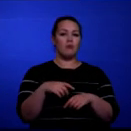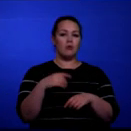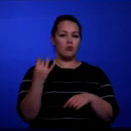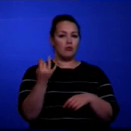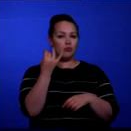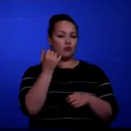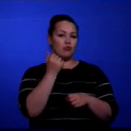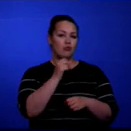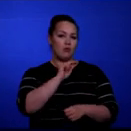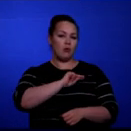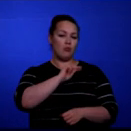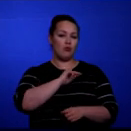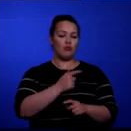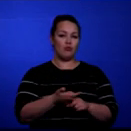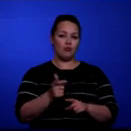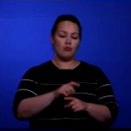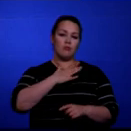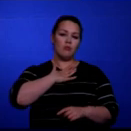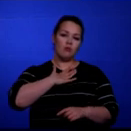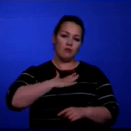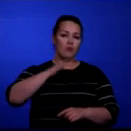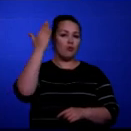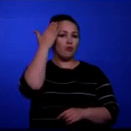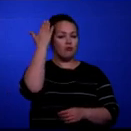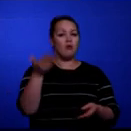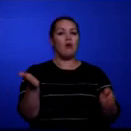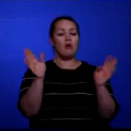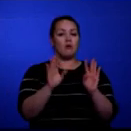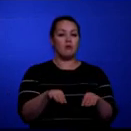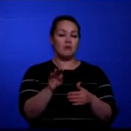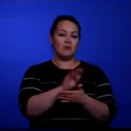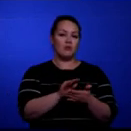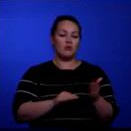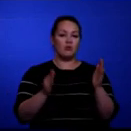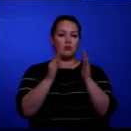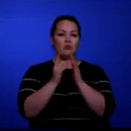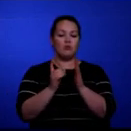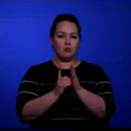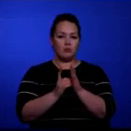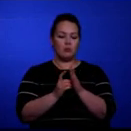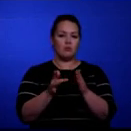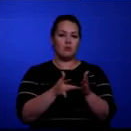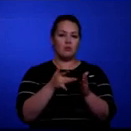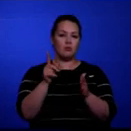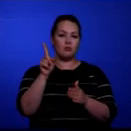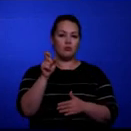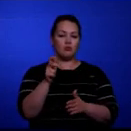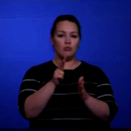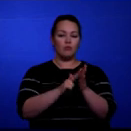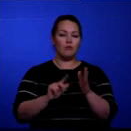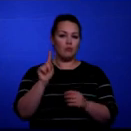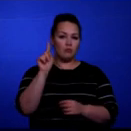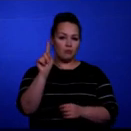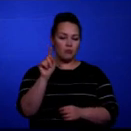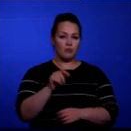я вами очень довольна вы молодцы осталось записать домашнее задание страница 181